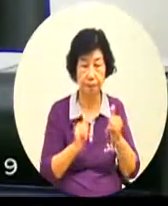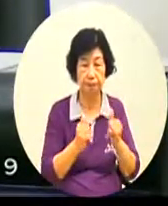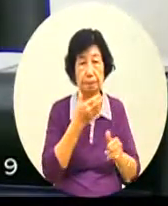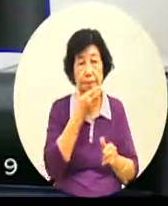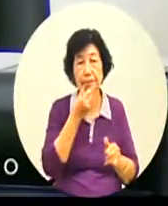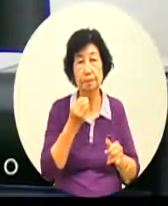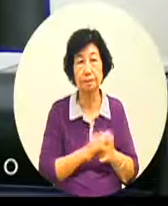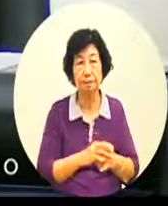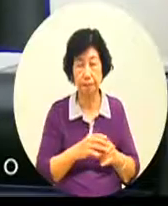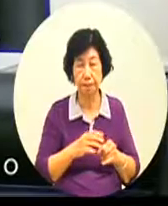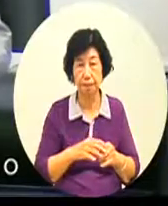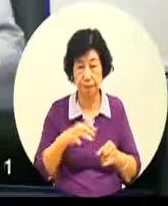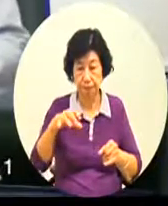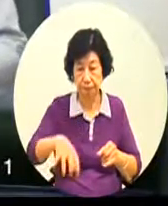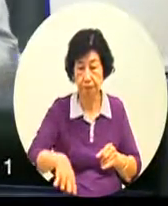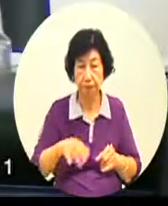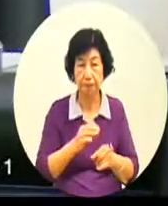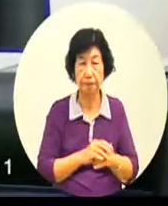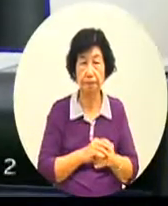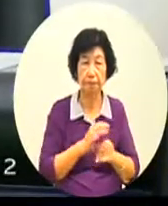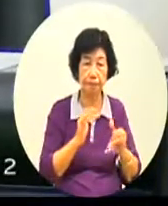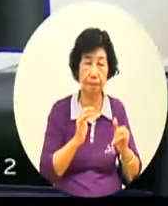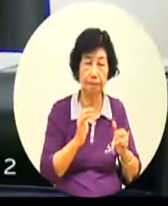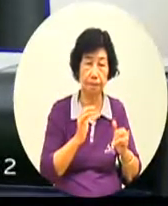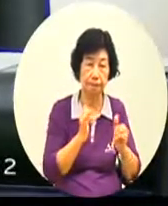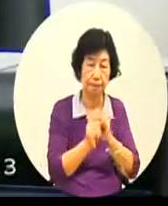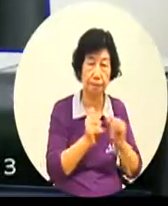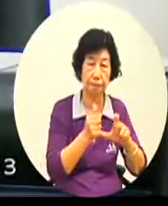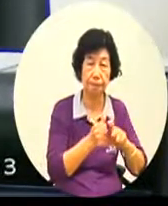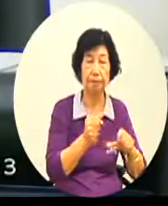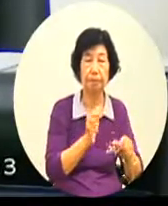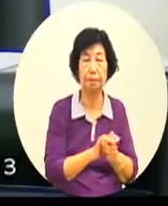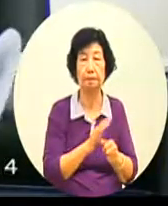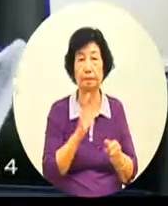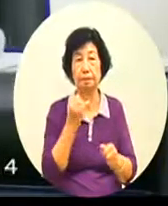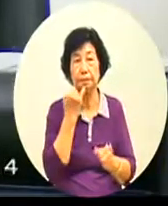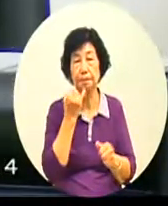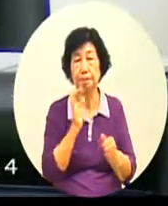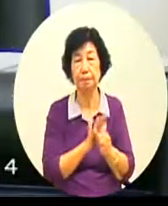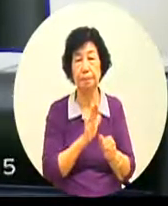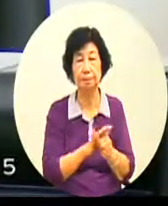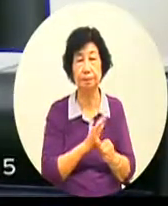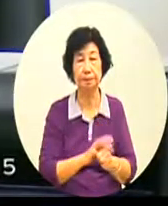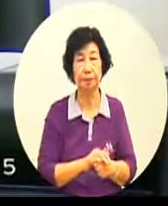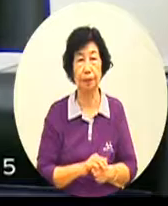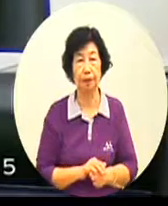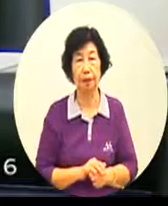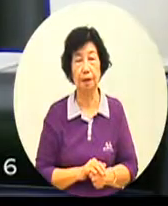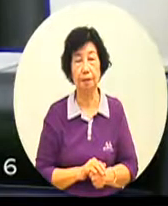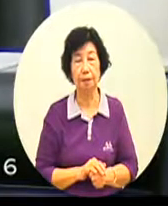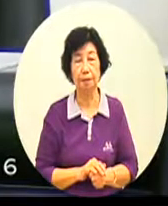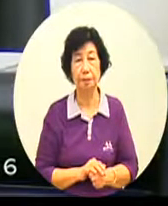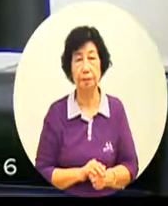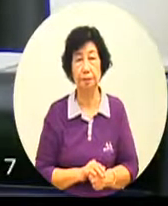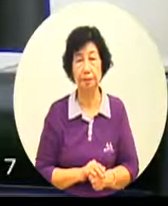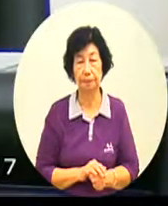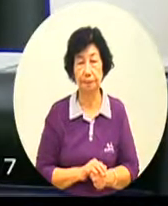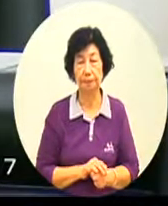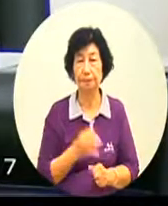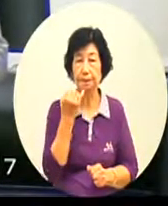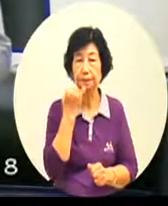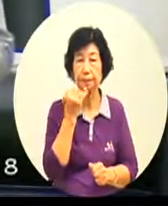在社区的这些服务，然后尽量能够趋近于社区，那也希望能够利用闲置的